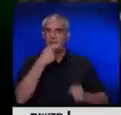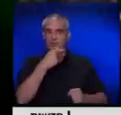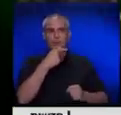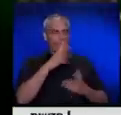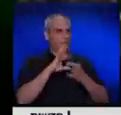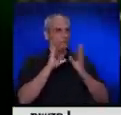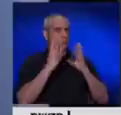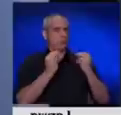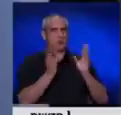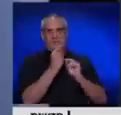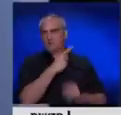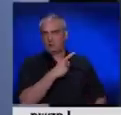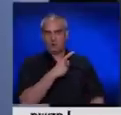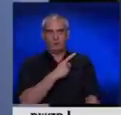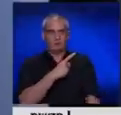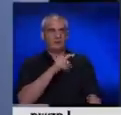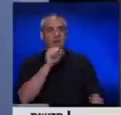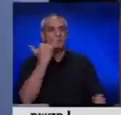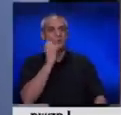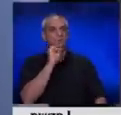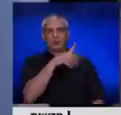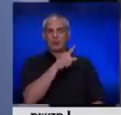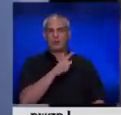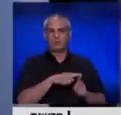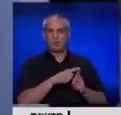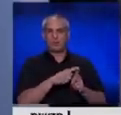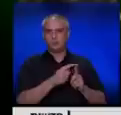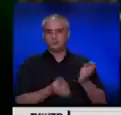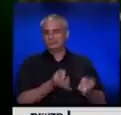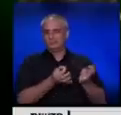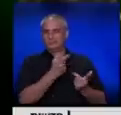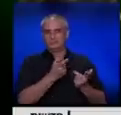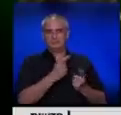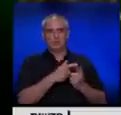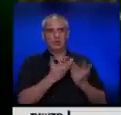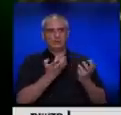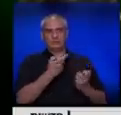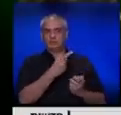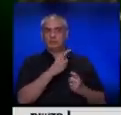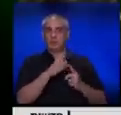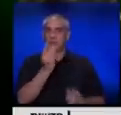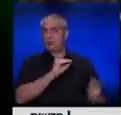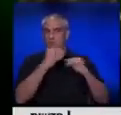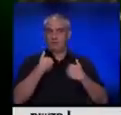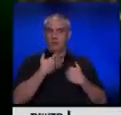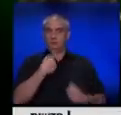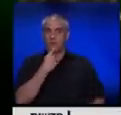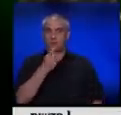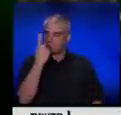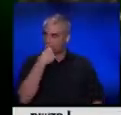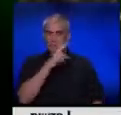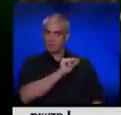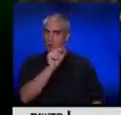שהוא בקשר מאוד טוב איתו. ואז הוא כל פעם היה שולף הערות כאלה שקשישתיות. ואז זה עבר גם אליי, שהוא התחיל להגיד, אתם נראים בדיוק אותו